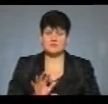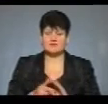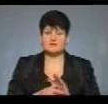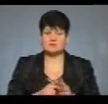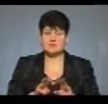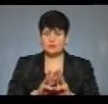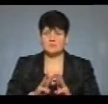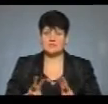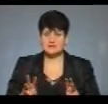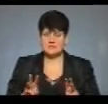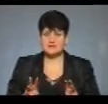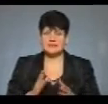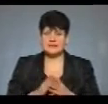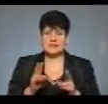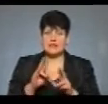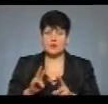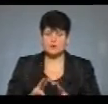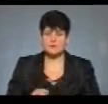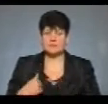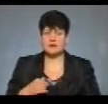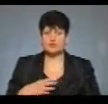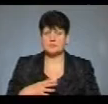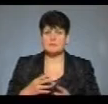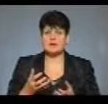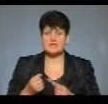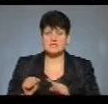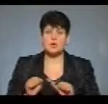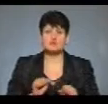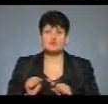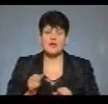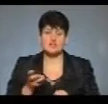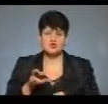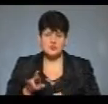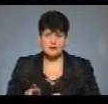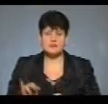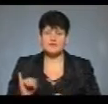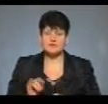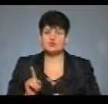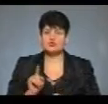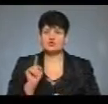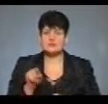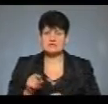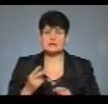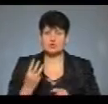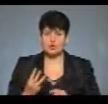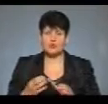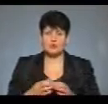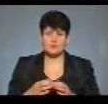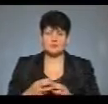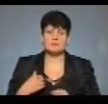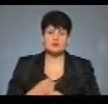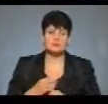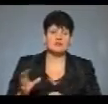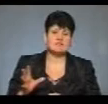Кабінету міністрів, перебувають на розгляді. Ми очікуємо прийняття розпорядження і щодо цих 3 громад. Принаймні, ми зробили все